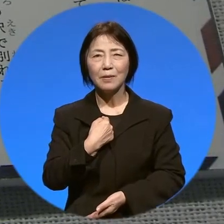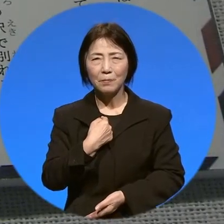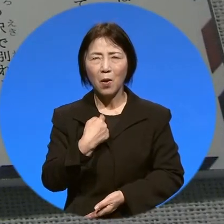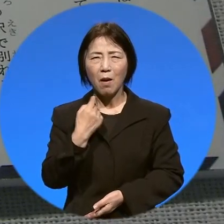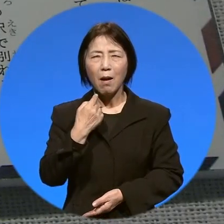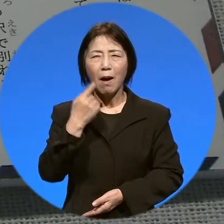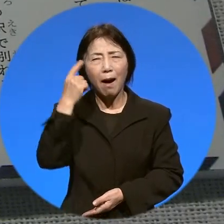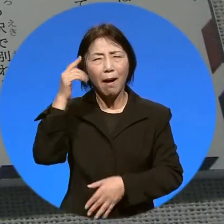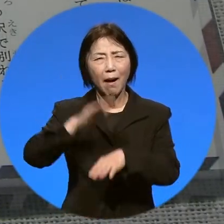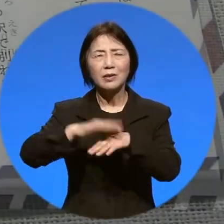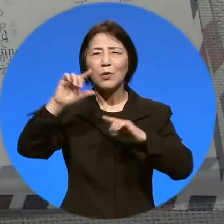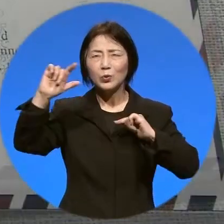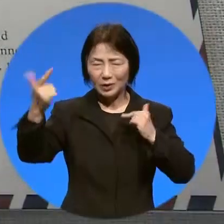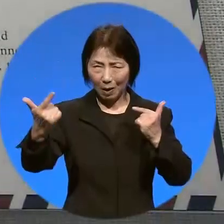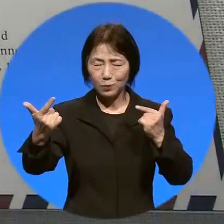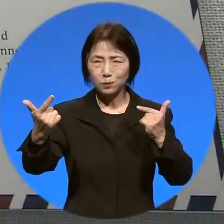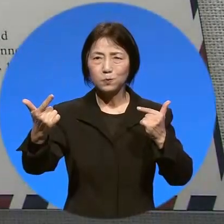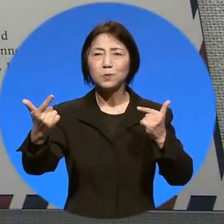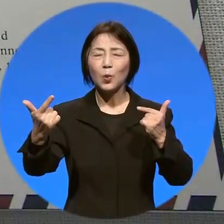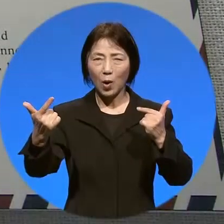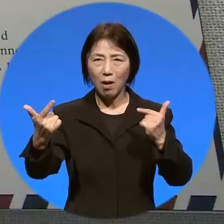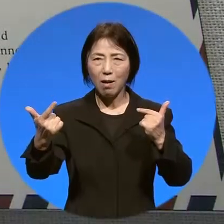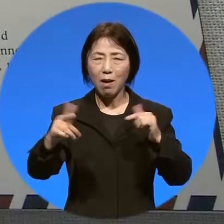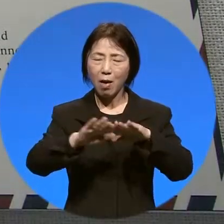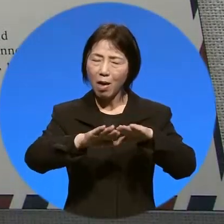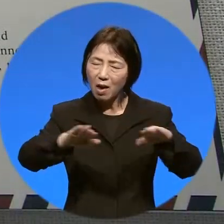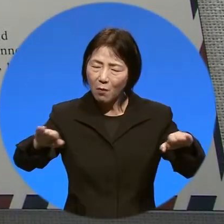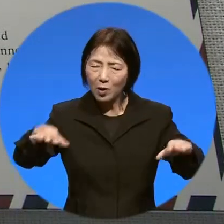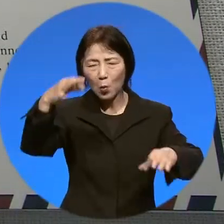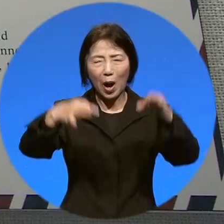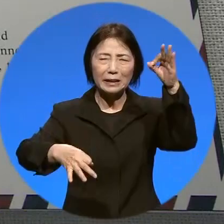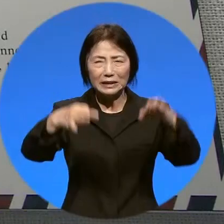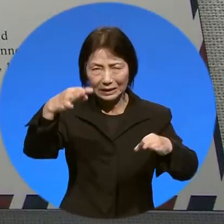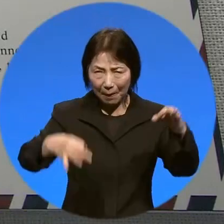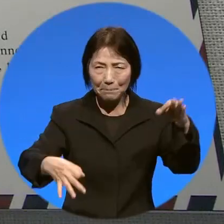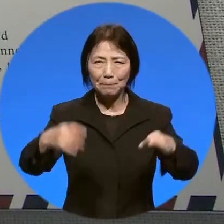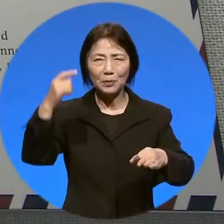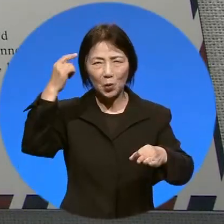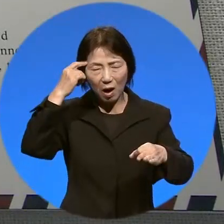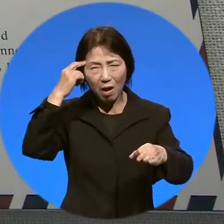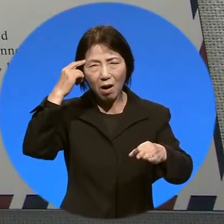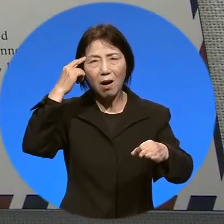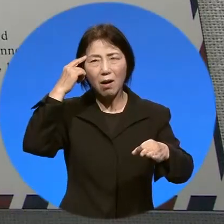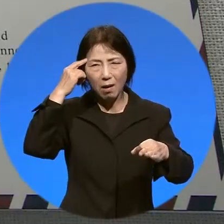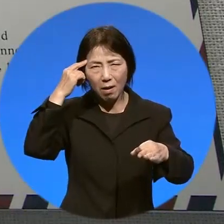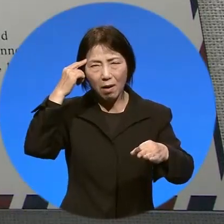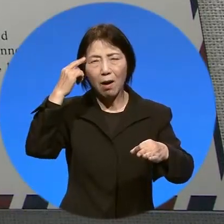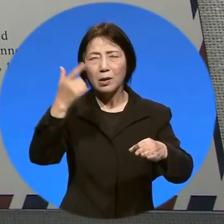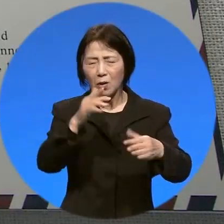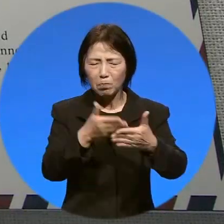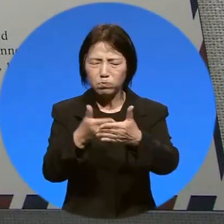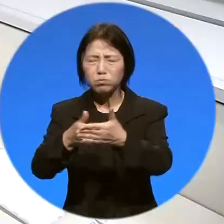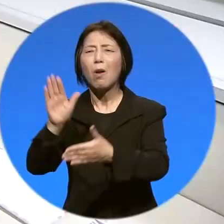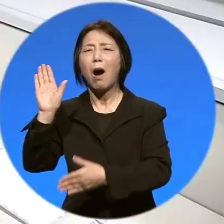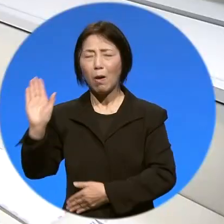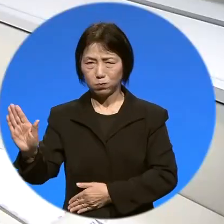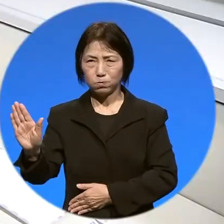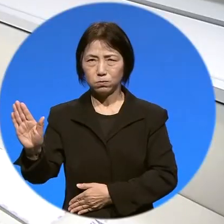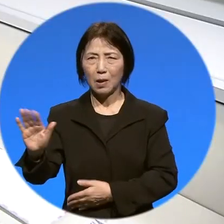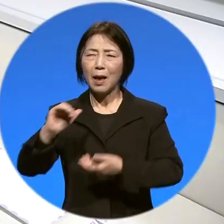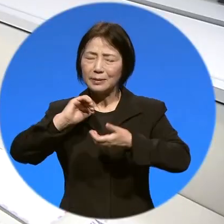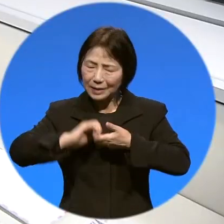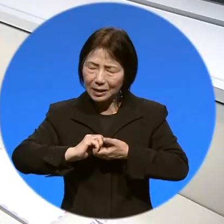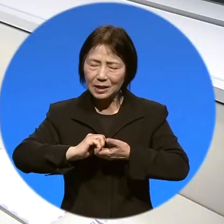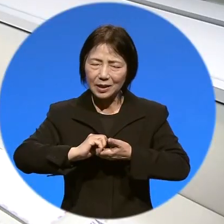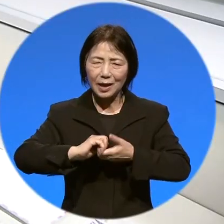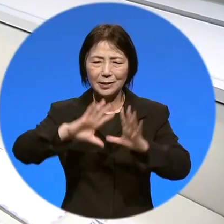考えの違いとかですね、平和の価値観とか、そんないろいろな障害があるわけですね。ぜひ世